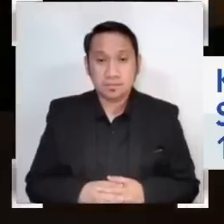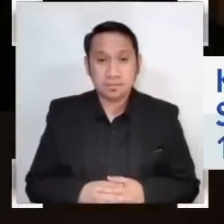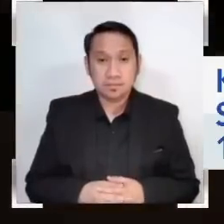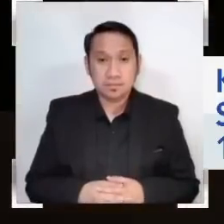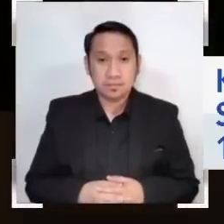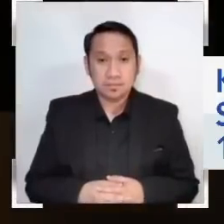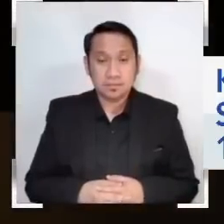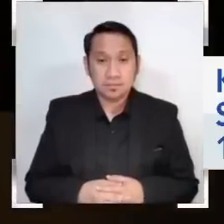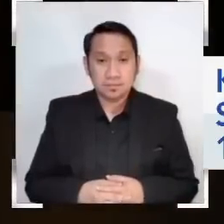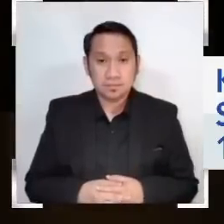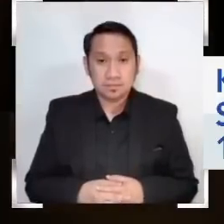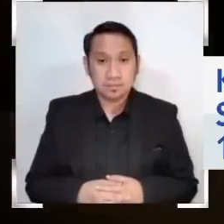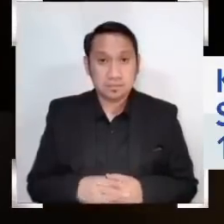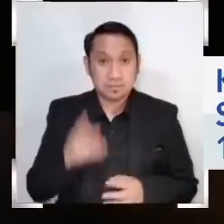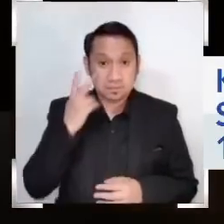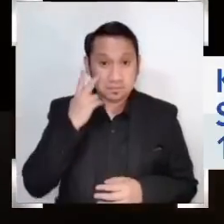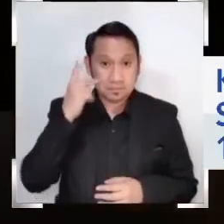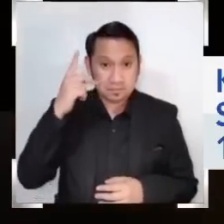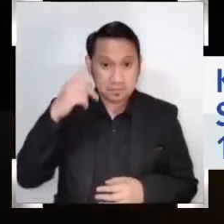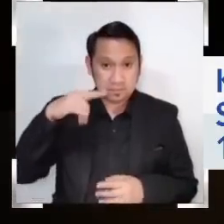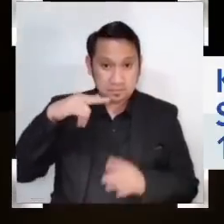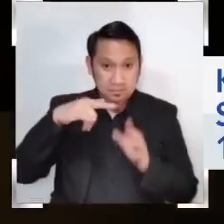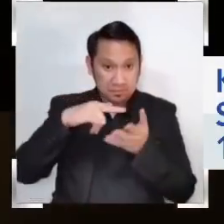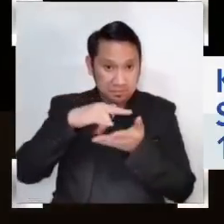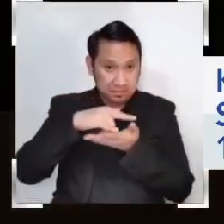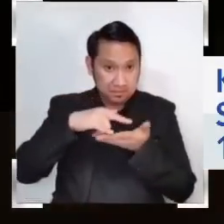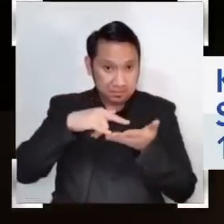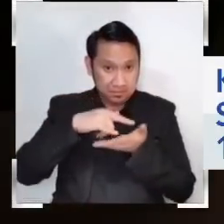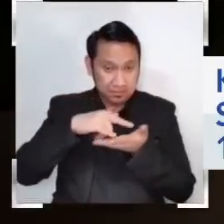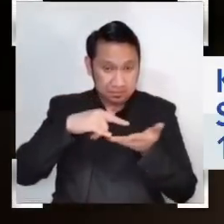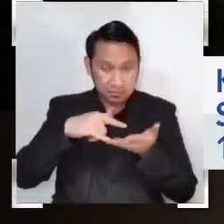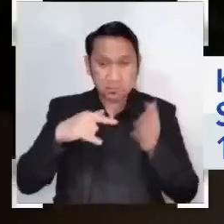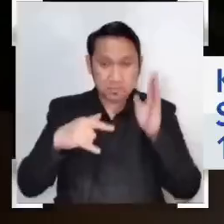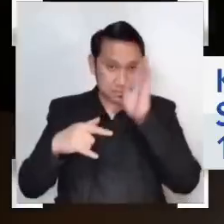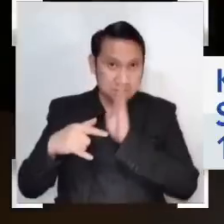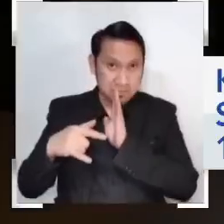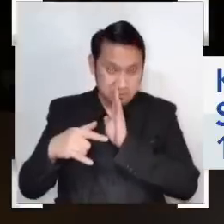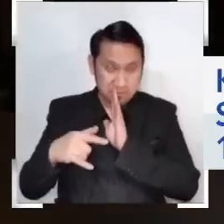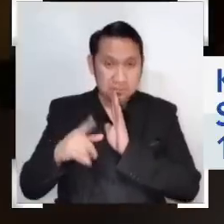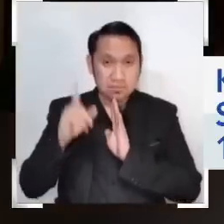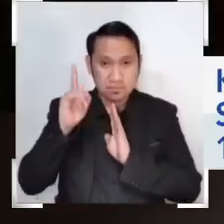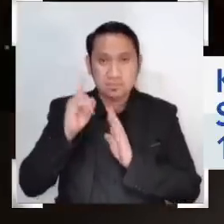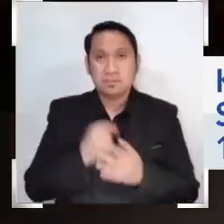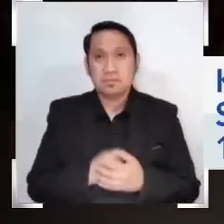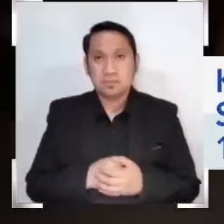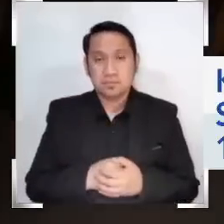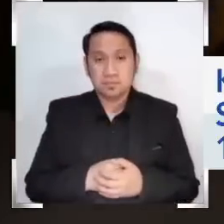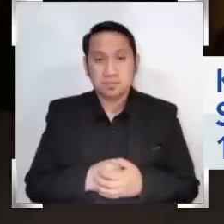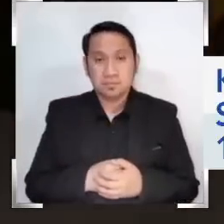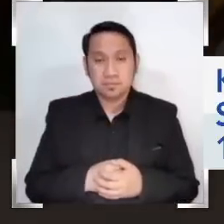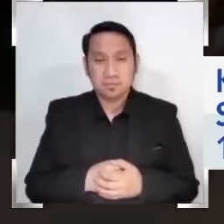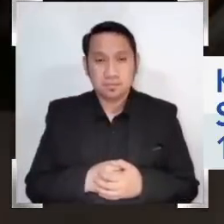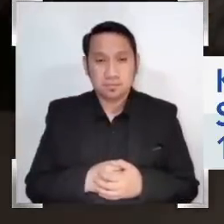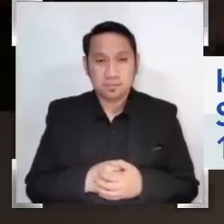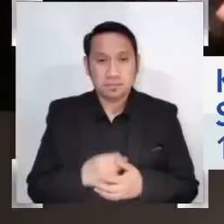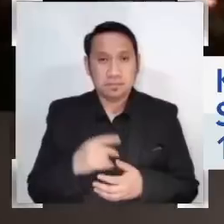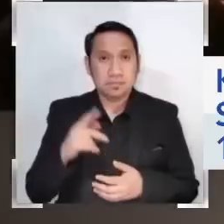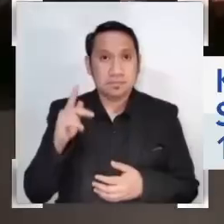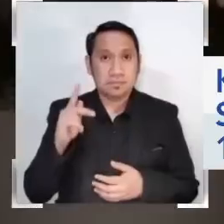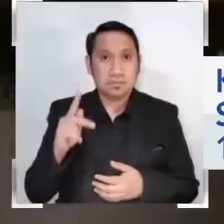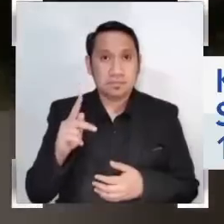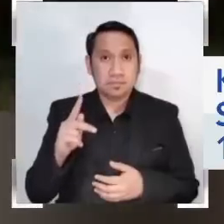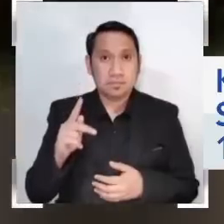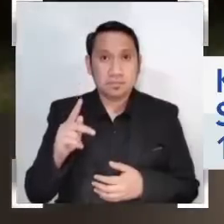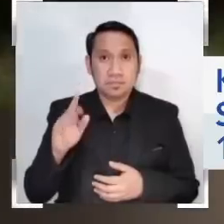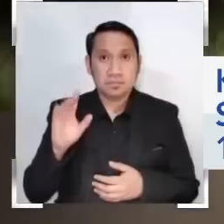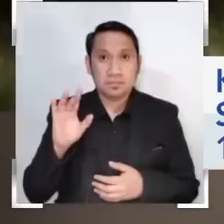Wasak ang ilalim ng nguso at nakasadsad pa sa lupa pati ang jet engine ng Korean Air Flight KE-631.